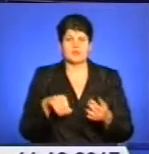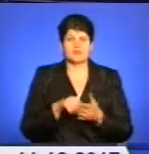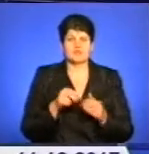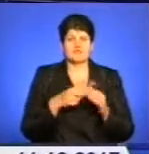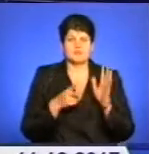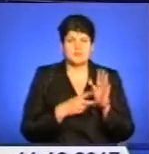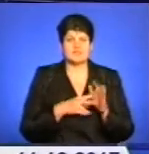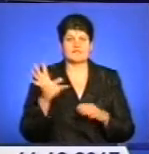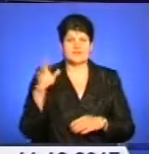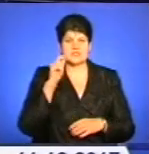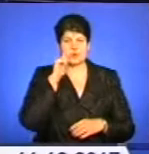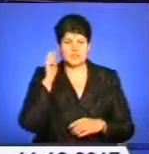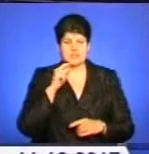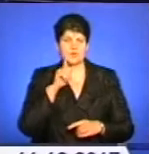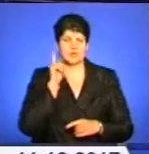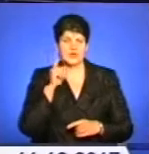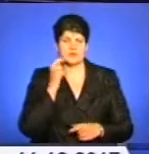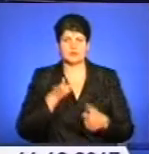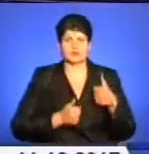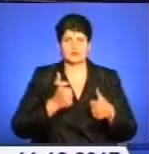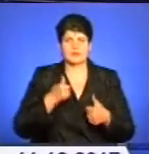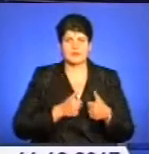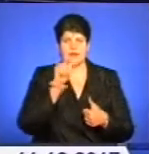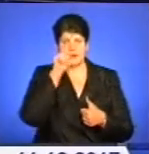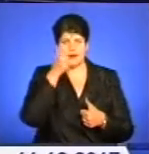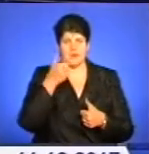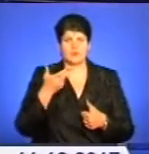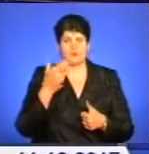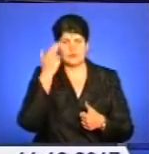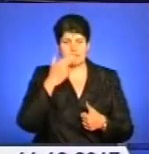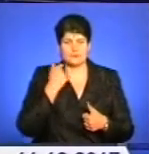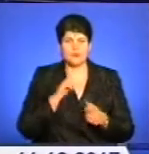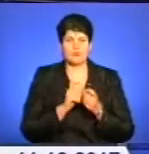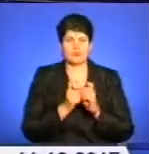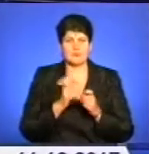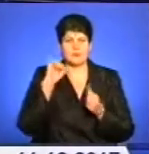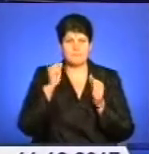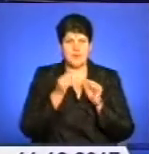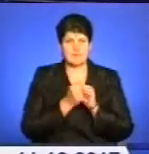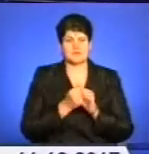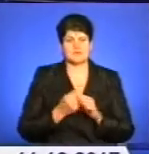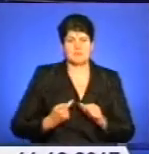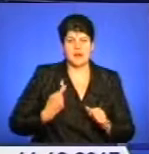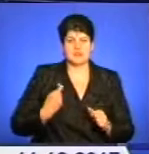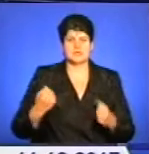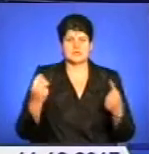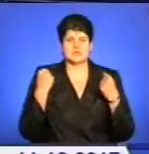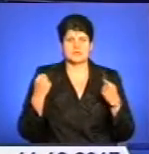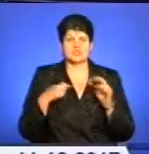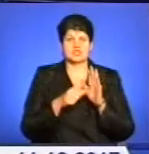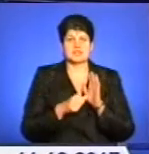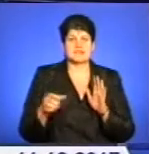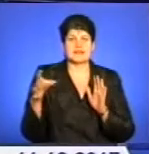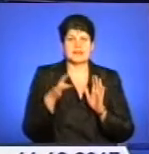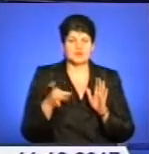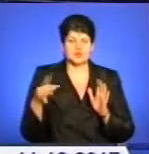17-му всеукраїнському юнацькому турнірі з греко-римської боротьби пам'яті майстра спорту, шестиразового чемпіона України